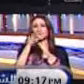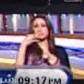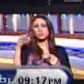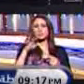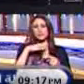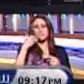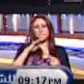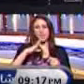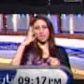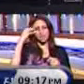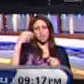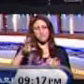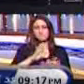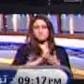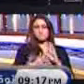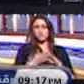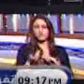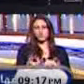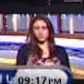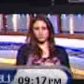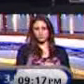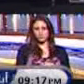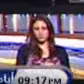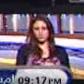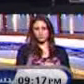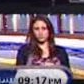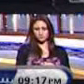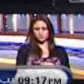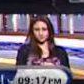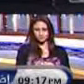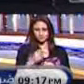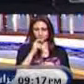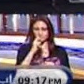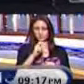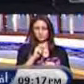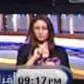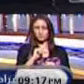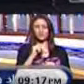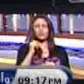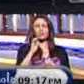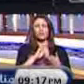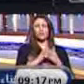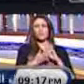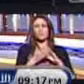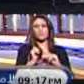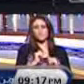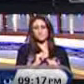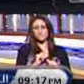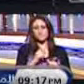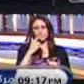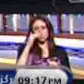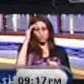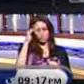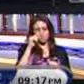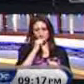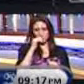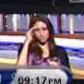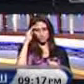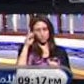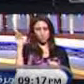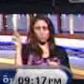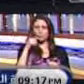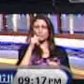لم يحصلوا على لقب شهيد أنا طيب. بتحدث باسم طيب كلام واضح بشكرك مدام نجلاء رافت انا